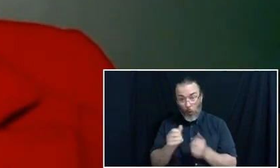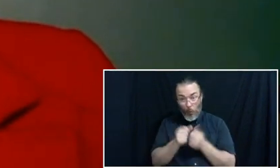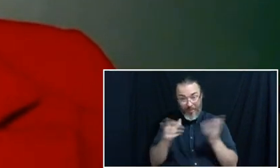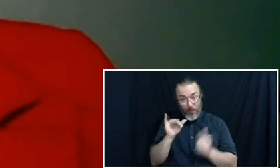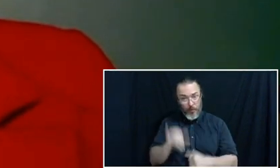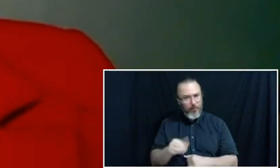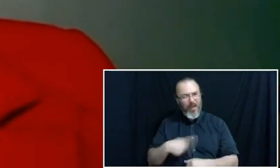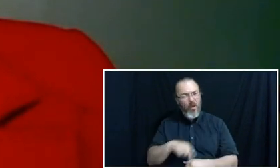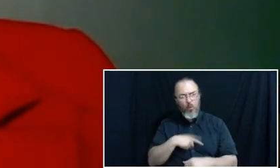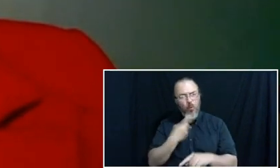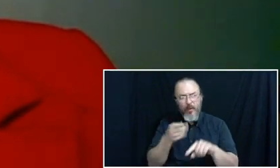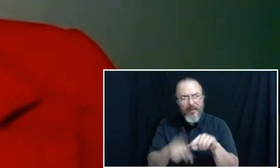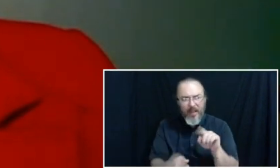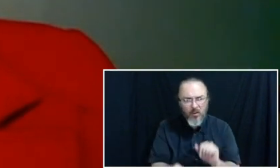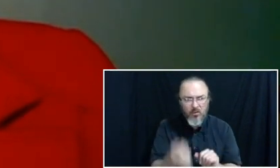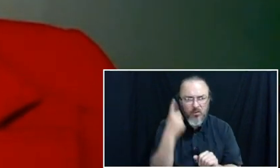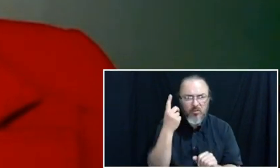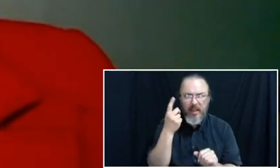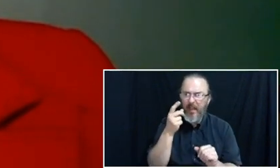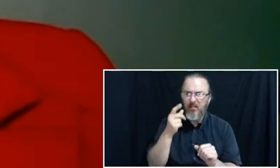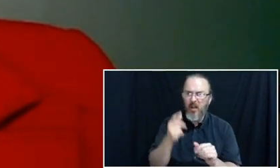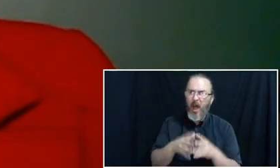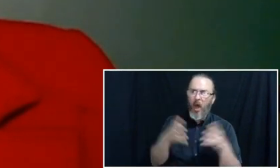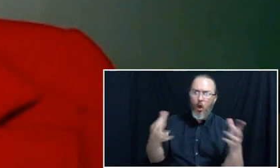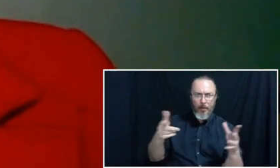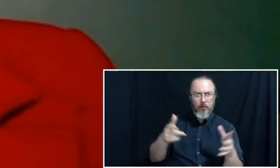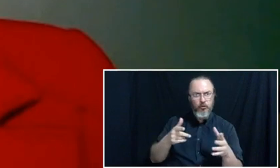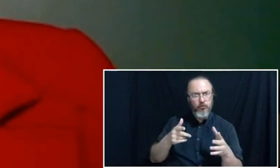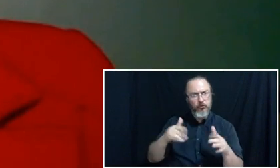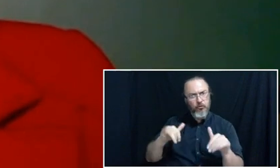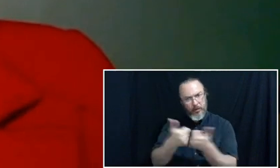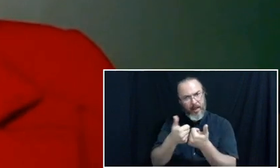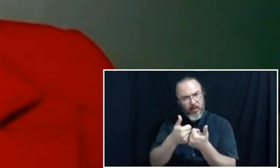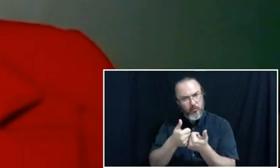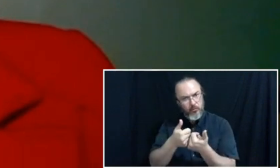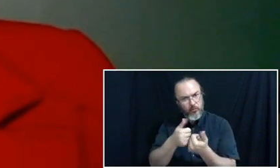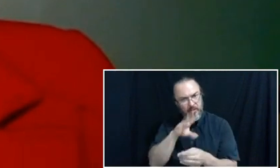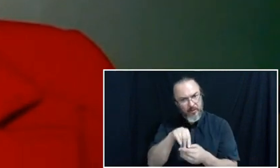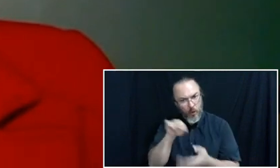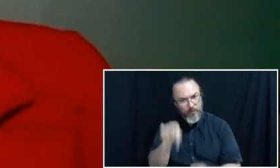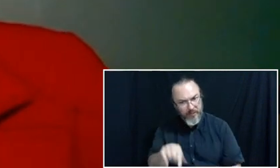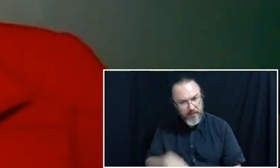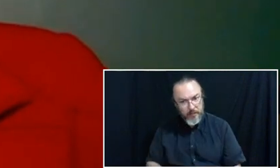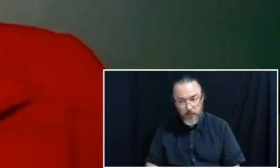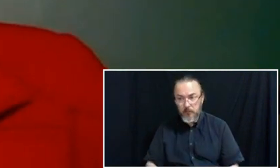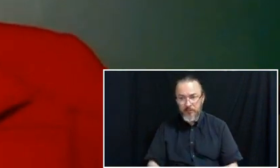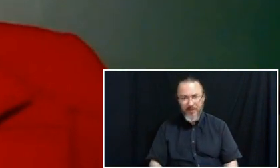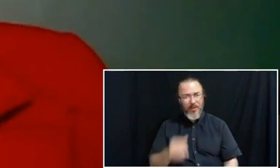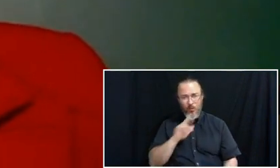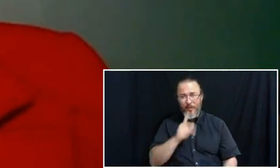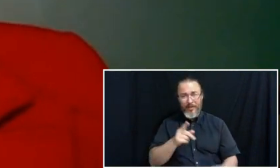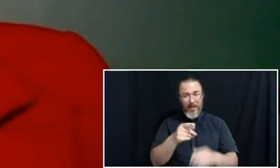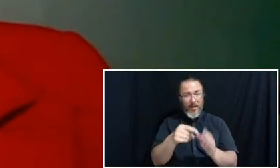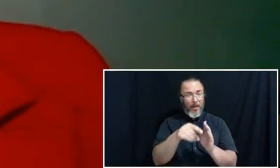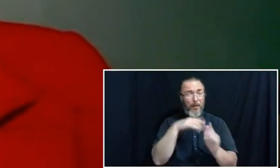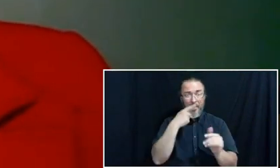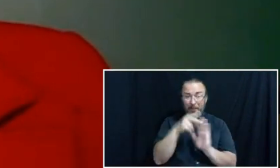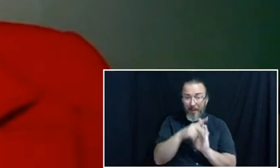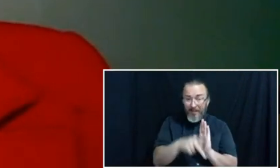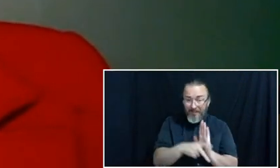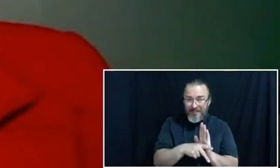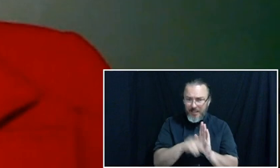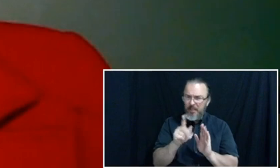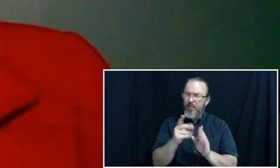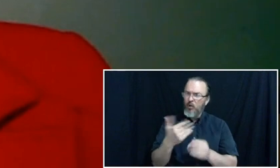efficaces actuellement en vigueur. Un appel à partager les meilleures pratiques et les compétences d'experts sur la façon